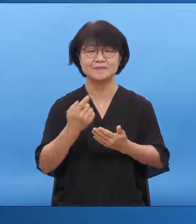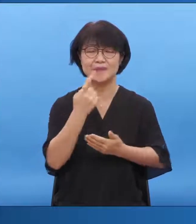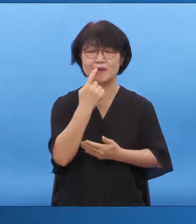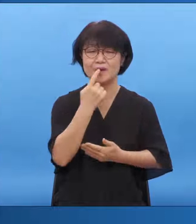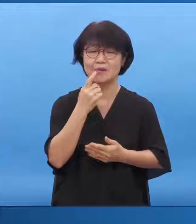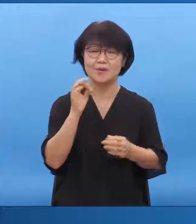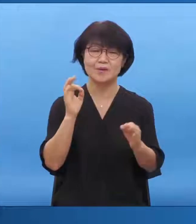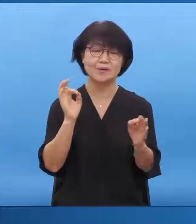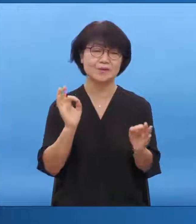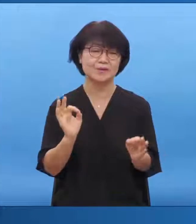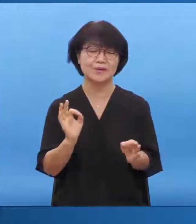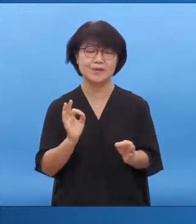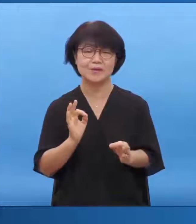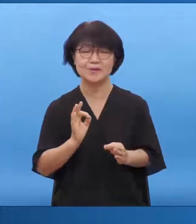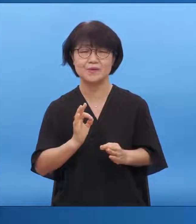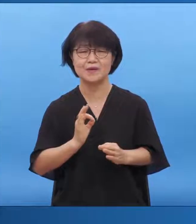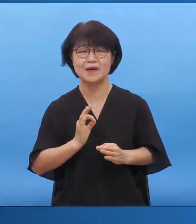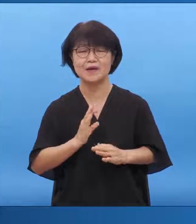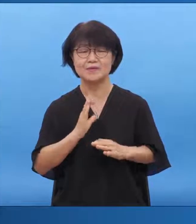오